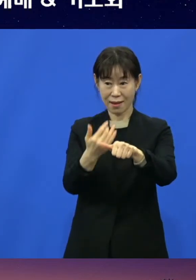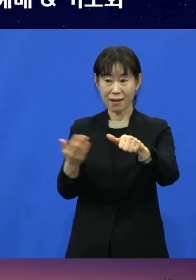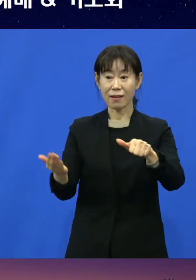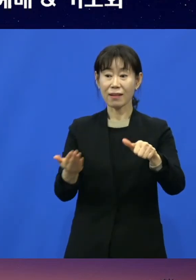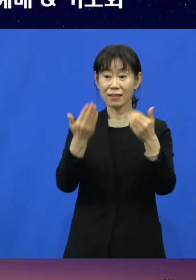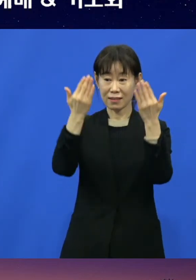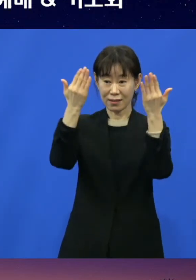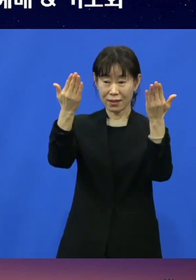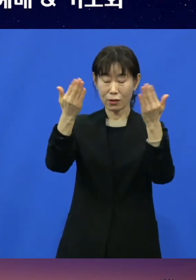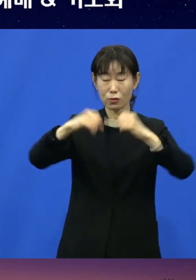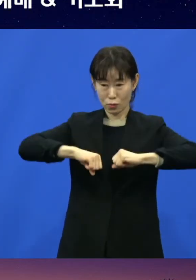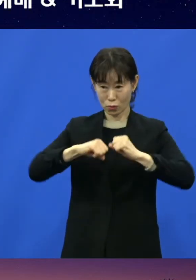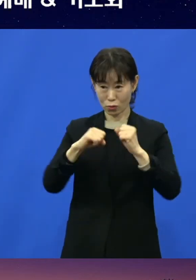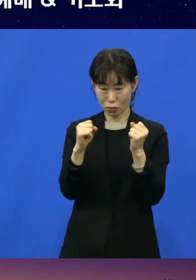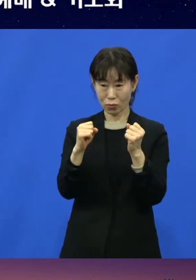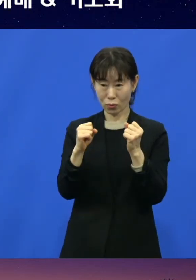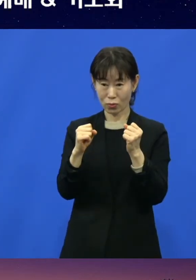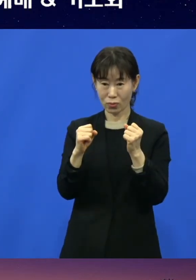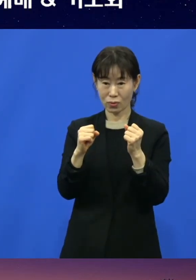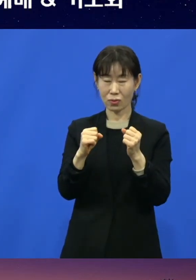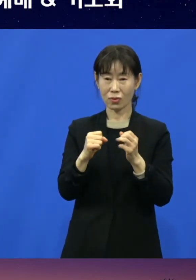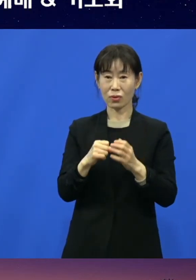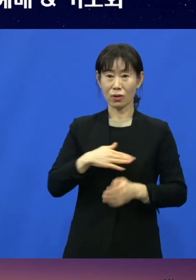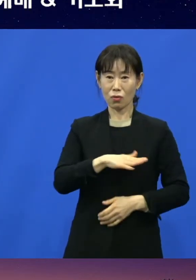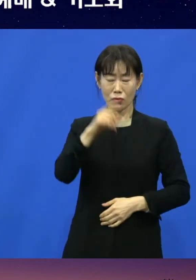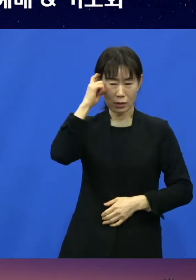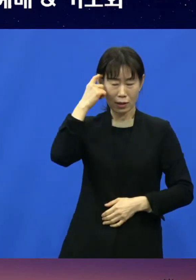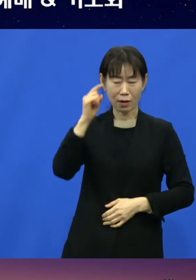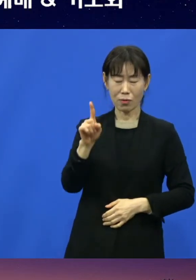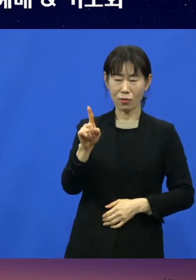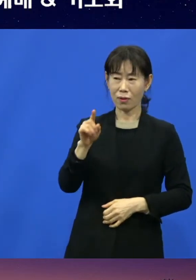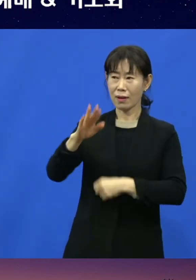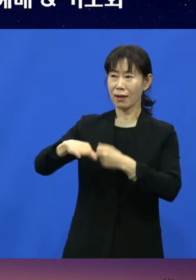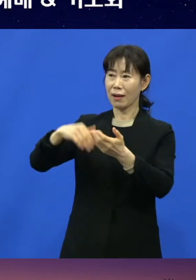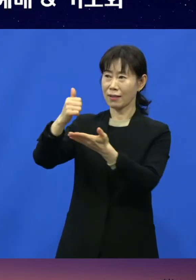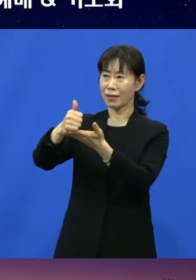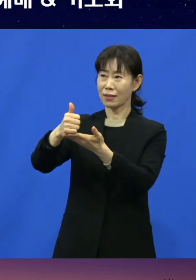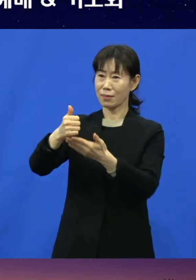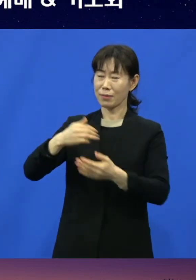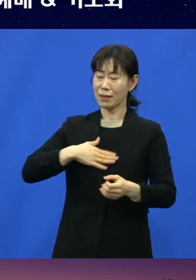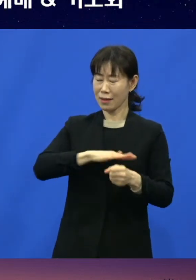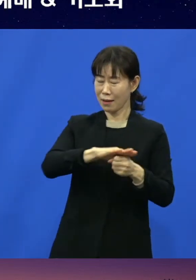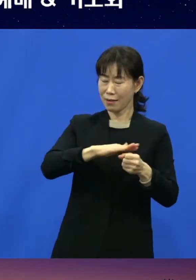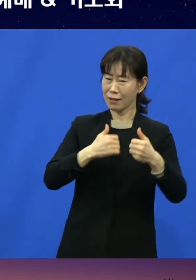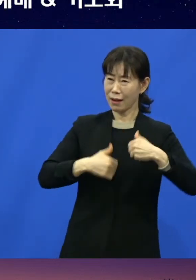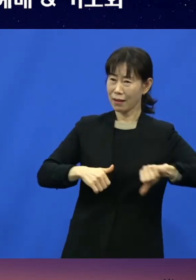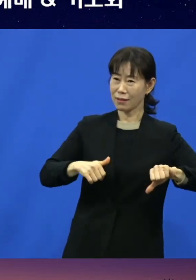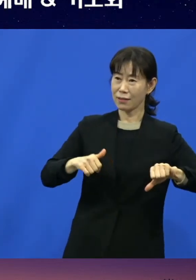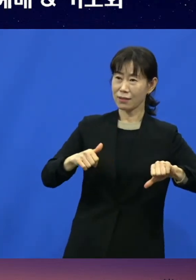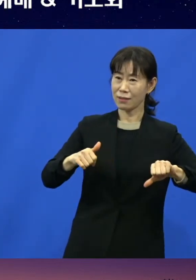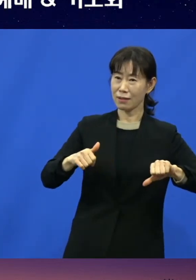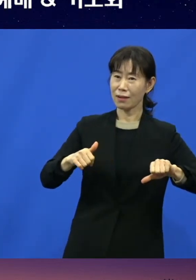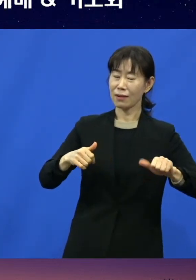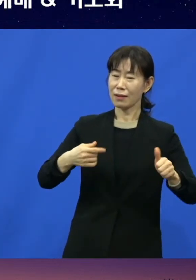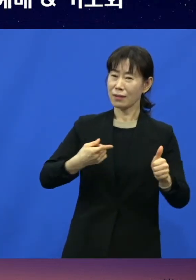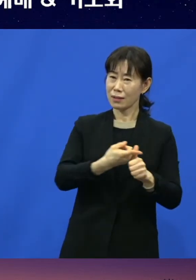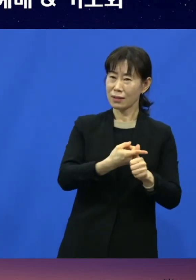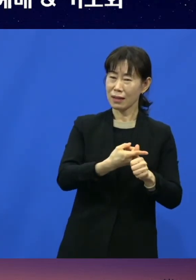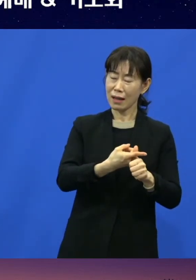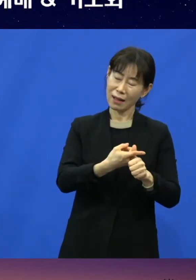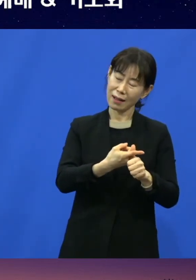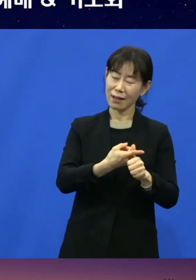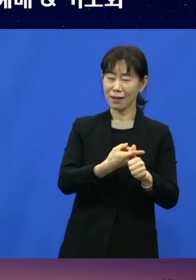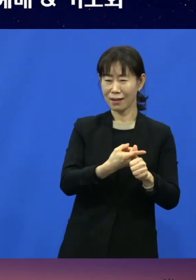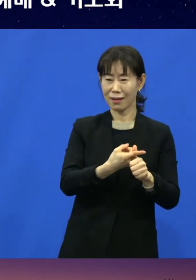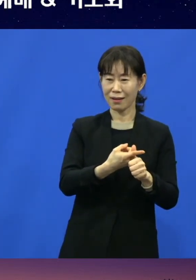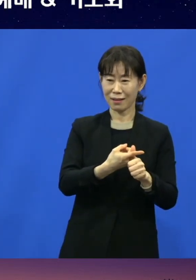아니 이것까지 바치라고 하는 것입니까? 그 단계까지 하나님이 가게 하시는 거예요.